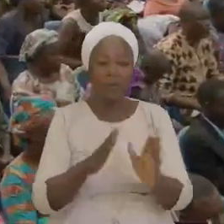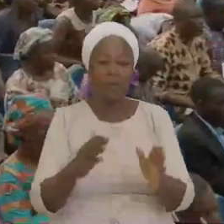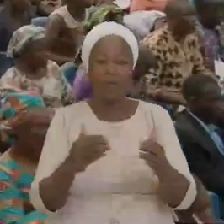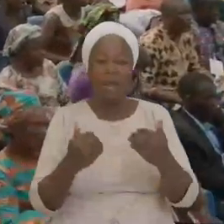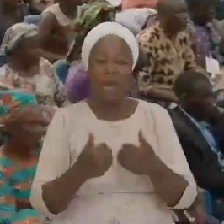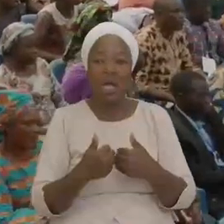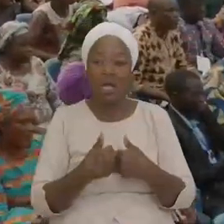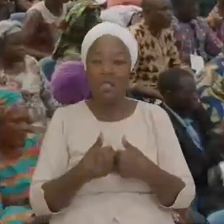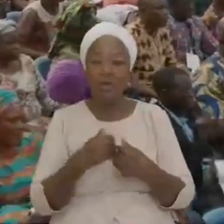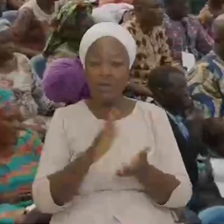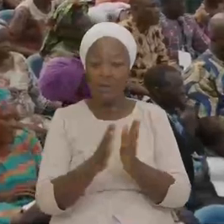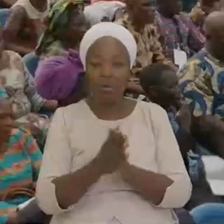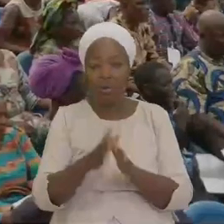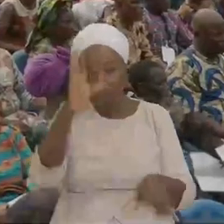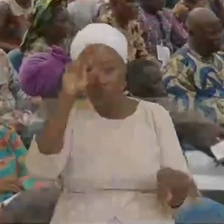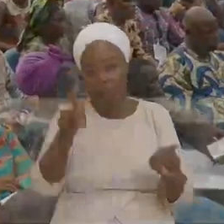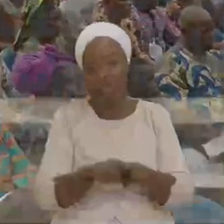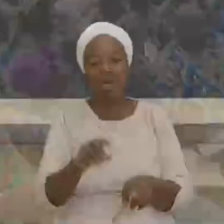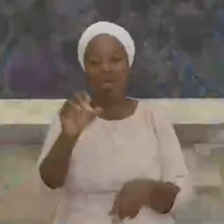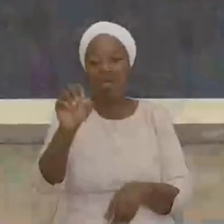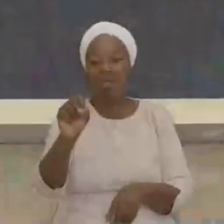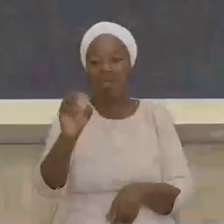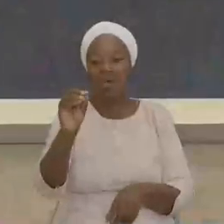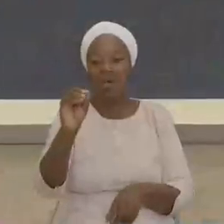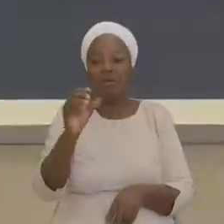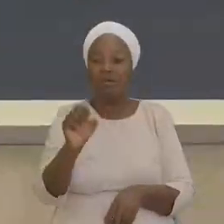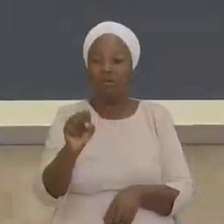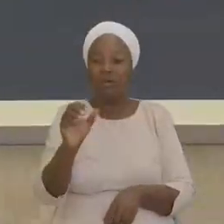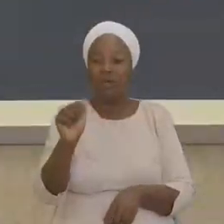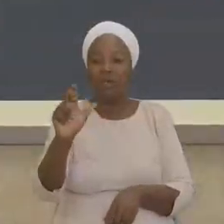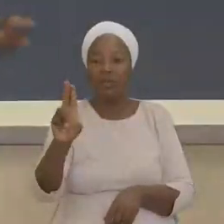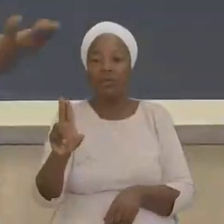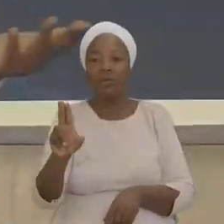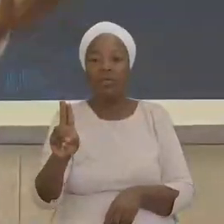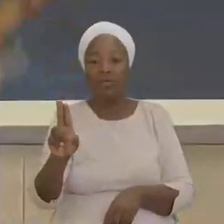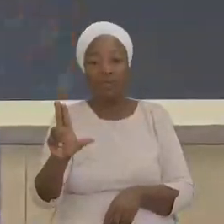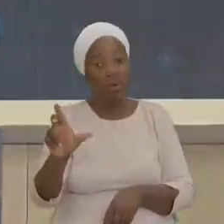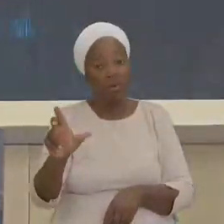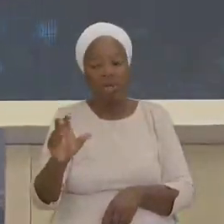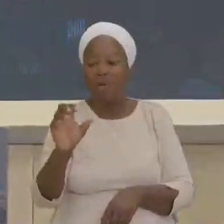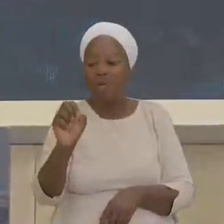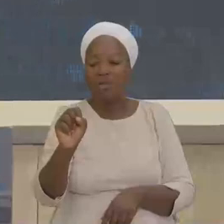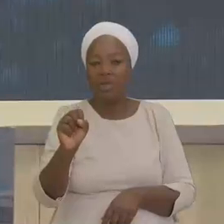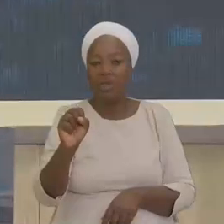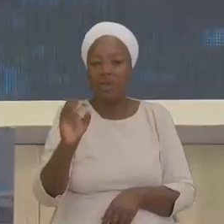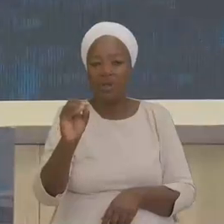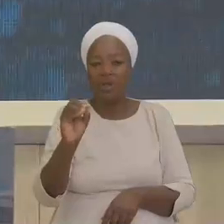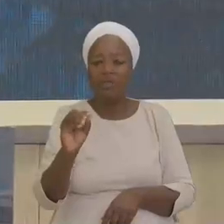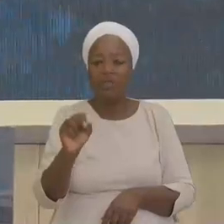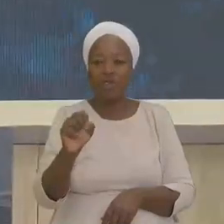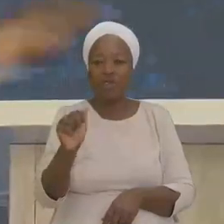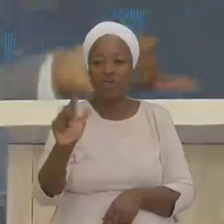L'apôtre Paul est devenu frère Paul, né de nouveau à